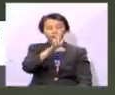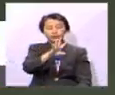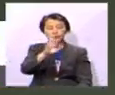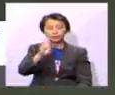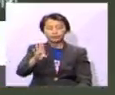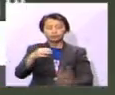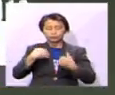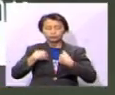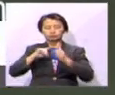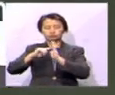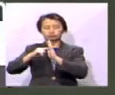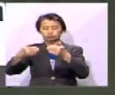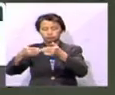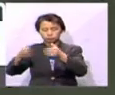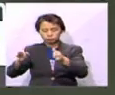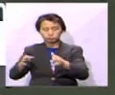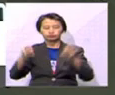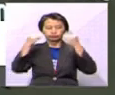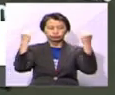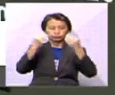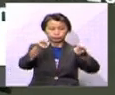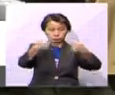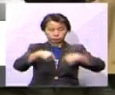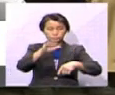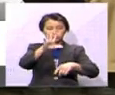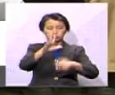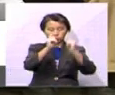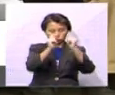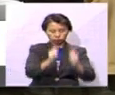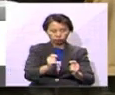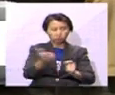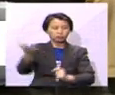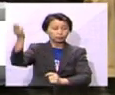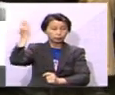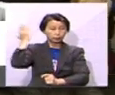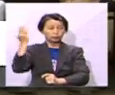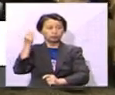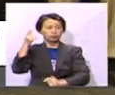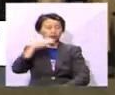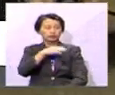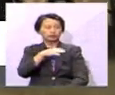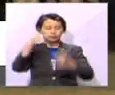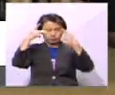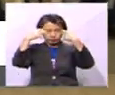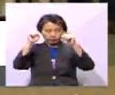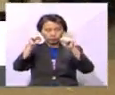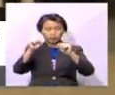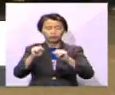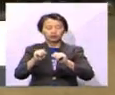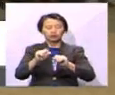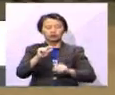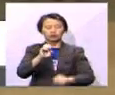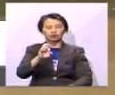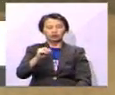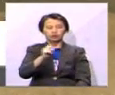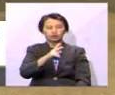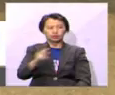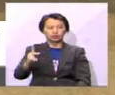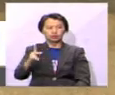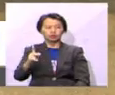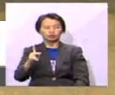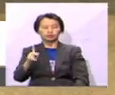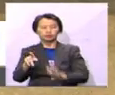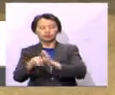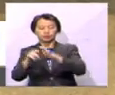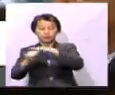turut dilancar. Majlis turut dihadiri 5 tokoh dan bekas Presiden Gerakan Belia 4B termasuk pengasasnya Cikgu Muhammad Kasim